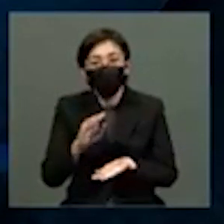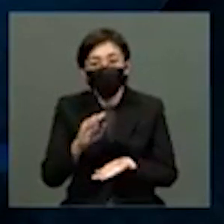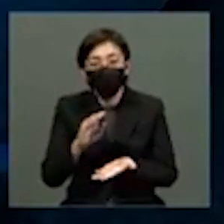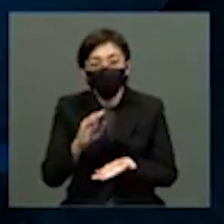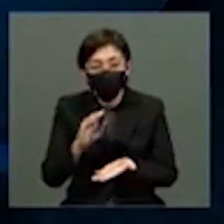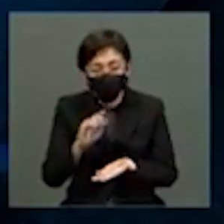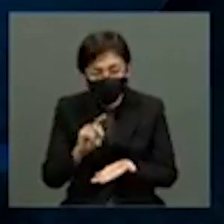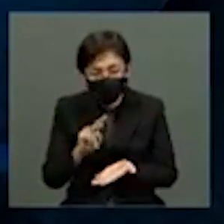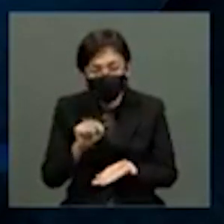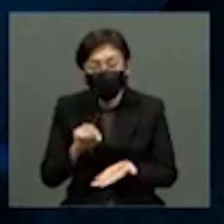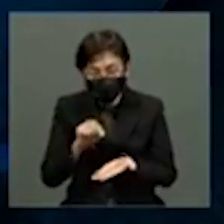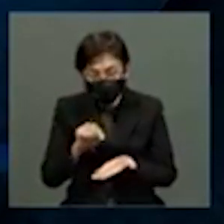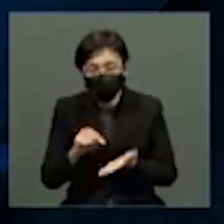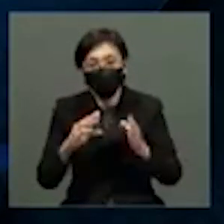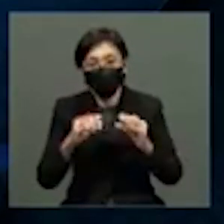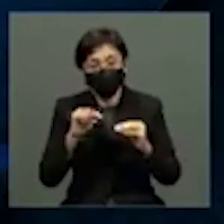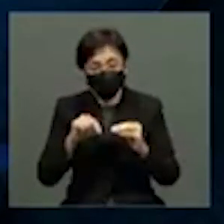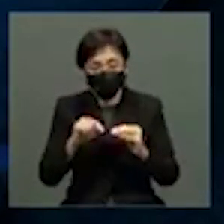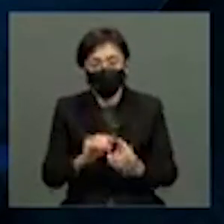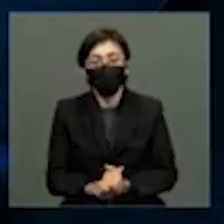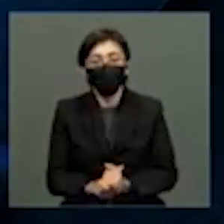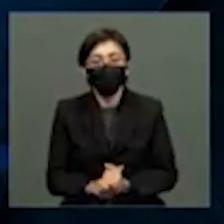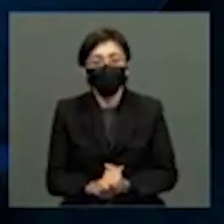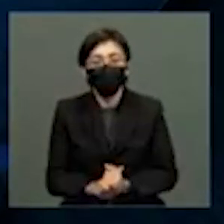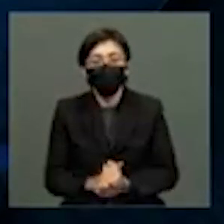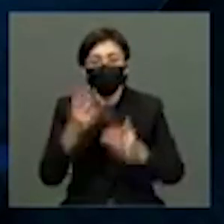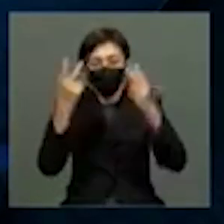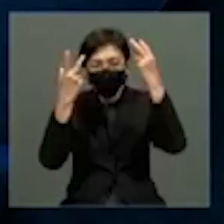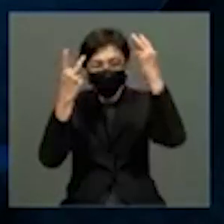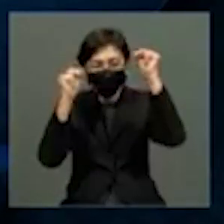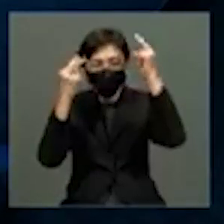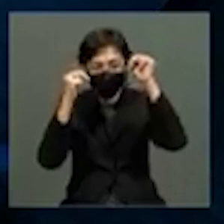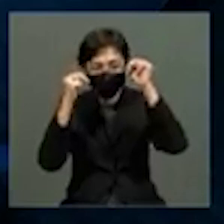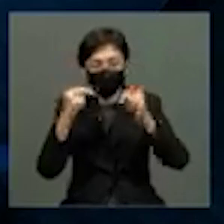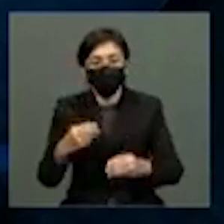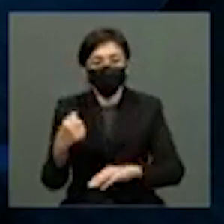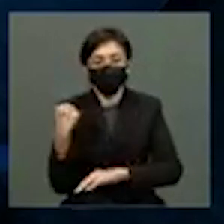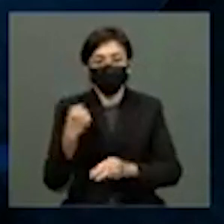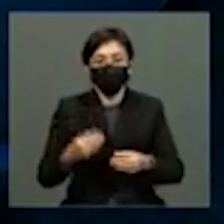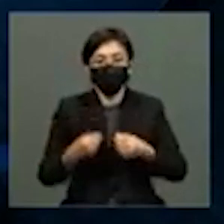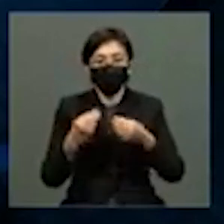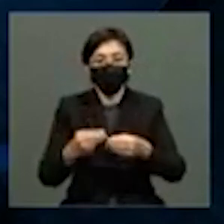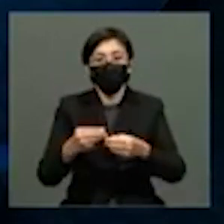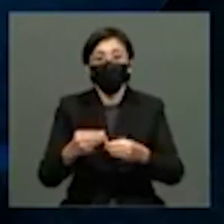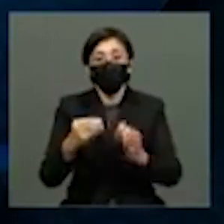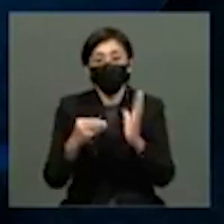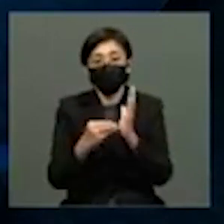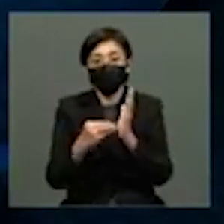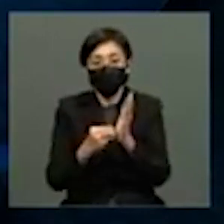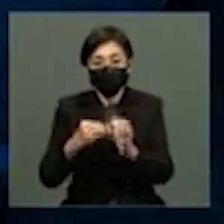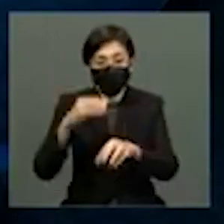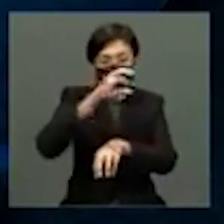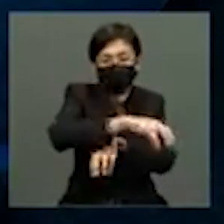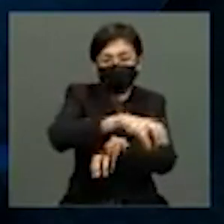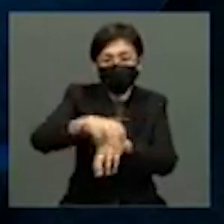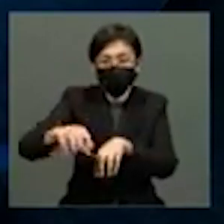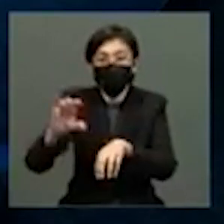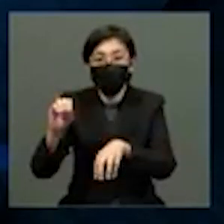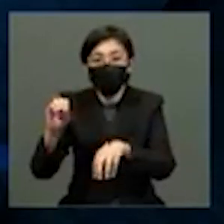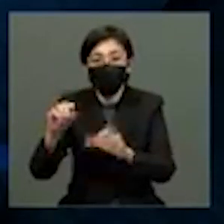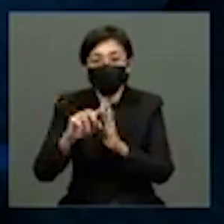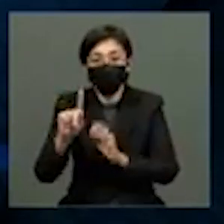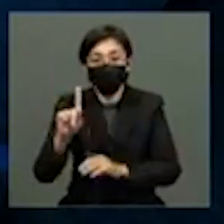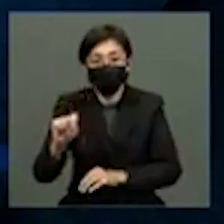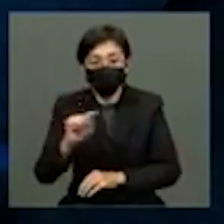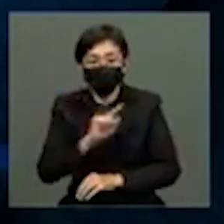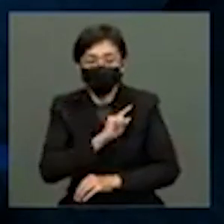ลเอกณัฐพลนาคพานิชนะครับว่าท่านนายกรัฐมนตรีได้มอบอำนาจให้ทาง50เขตไปดูในพื้นที่นั้นภ